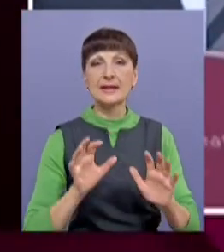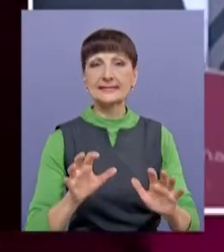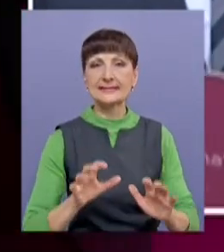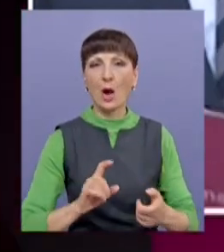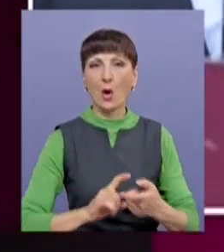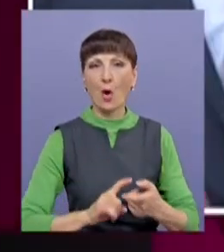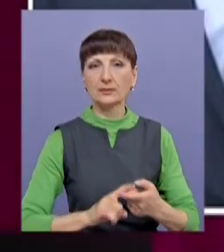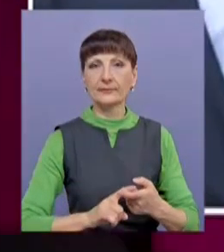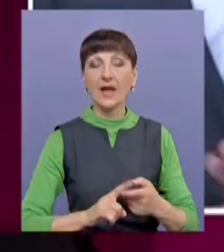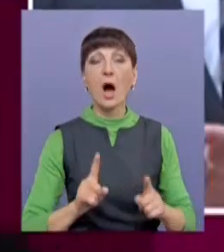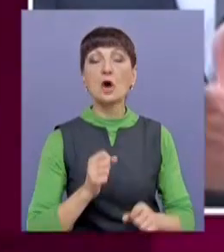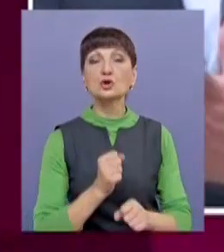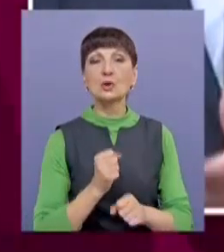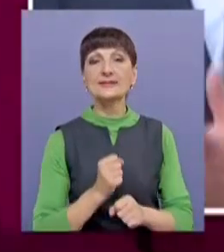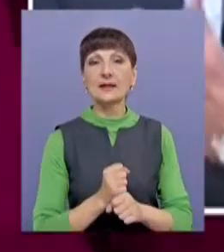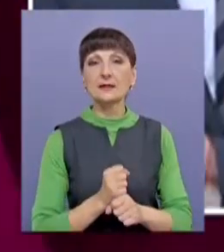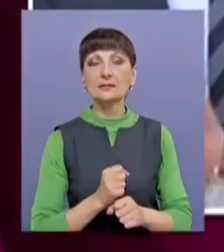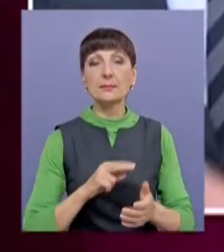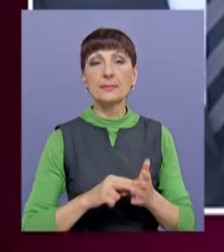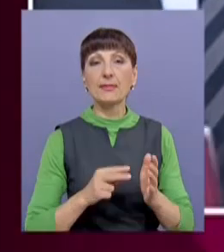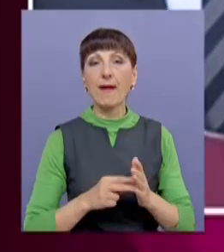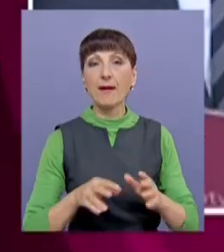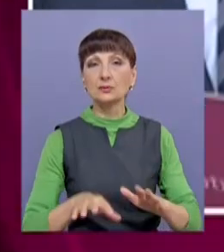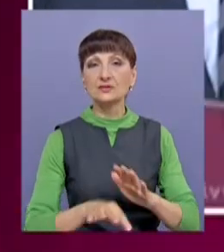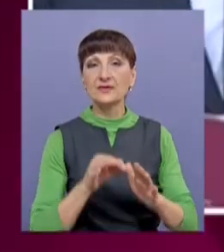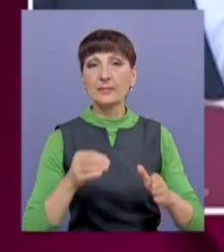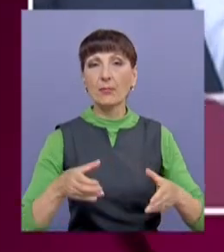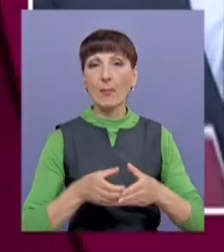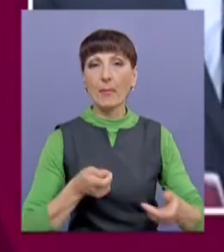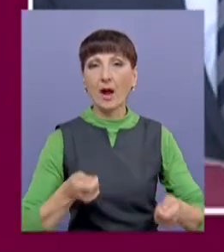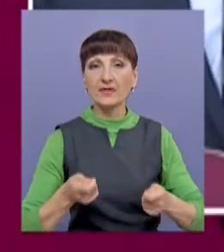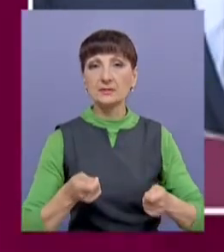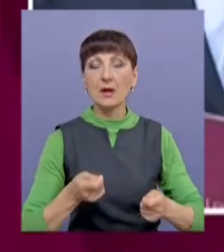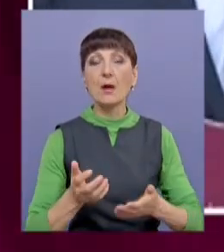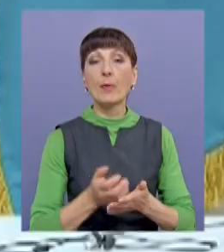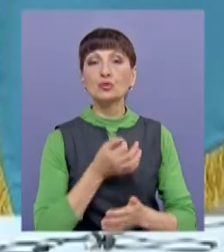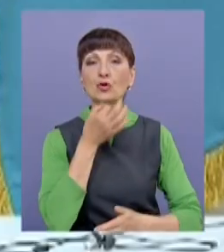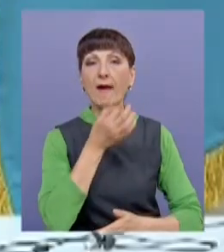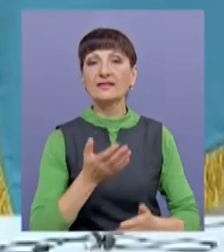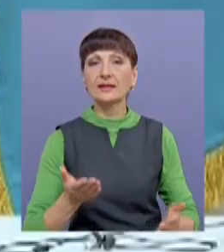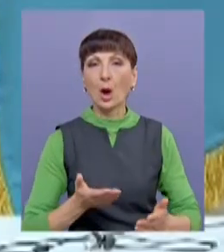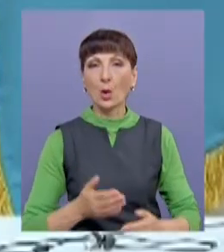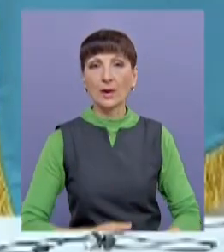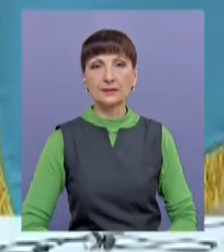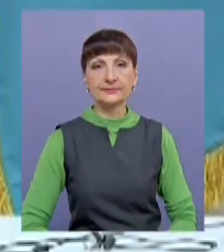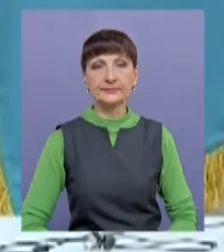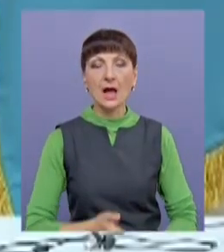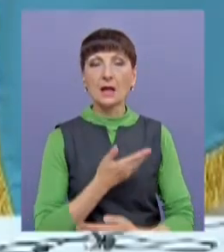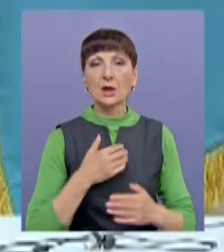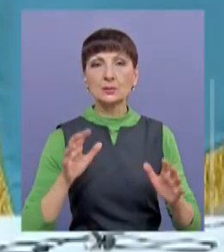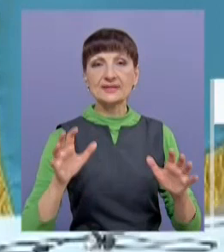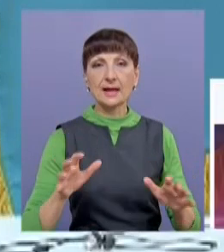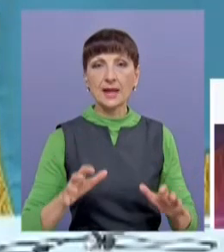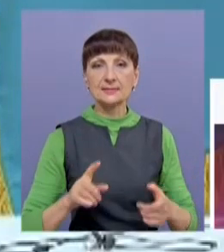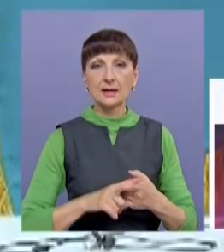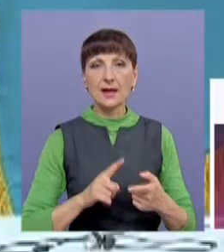закона. А что делать с едва сформированным правительством, спросили мы и получили такой ответ. Согласно нашему законодательству,